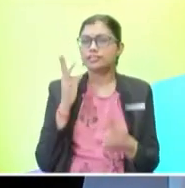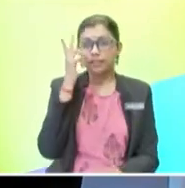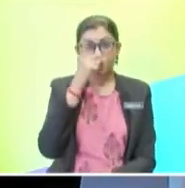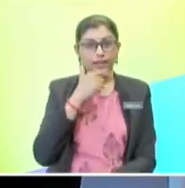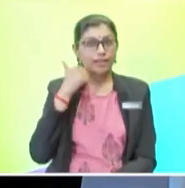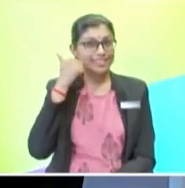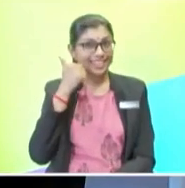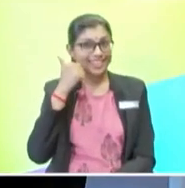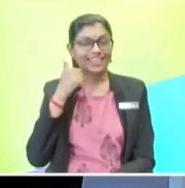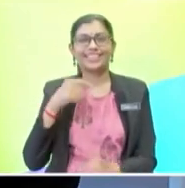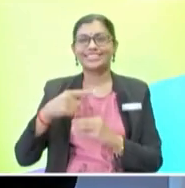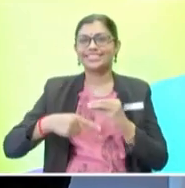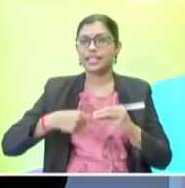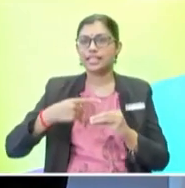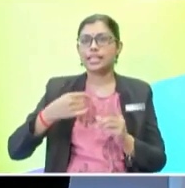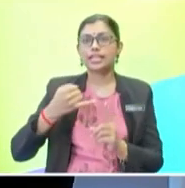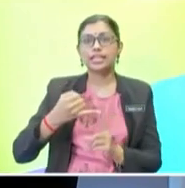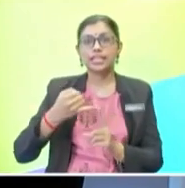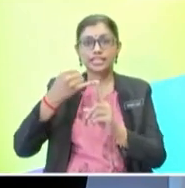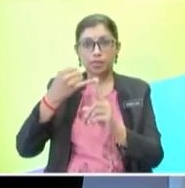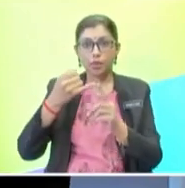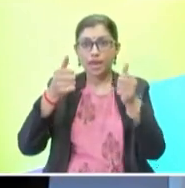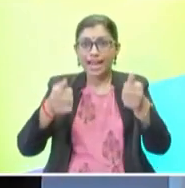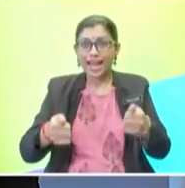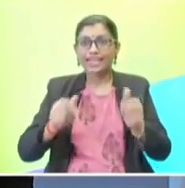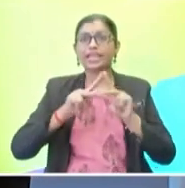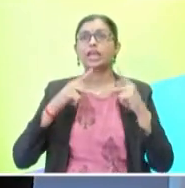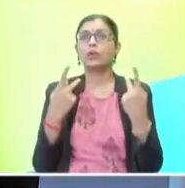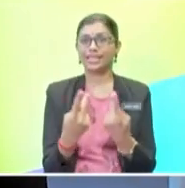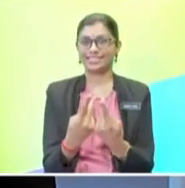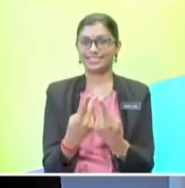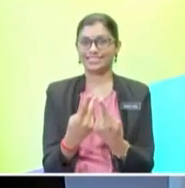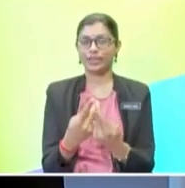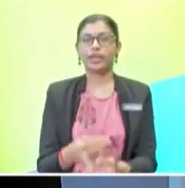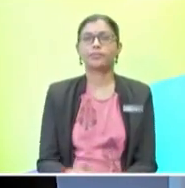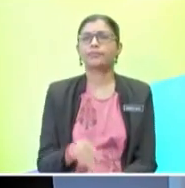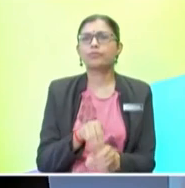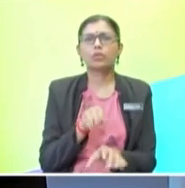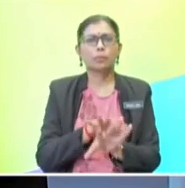tentang keistimewaan ahli keluarga mereka. Jadi dalam ramai-ramai ahli keluarga ni,